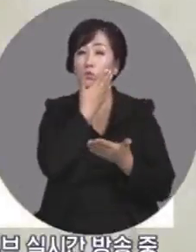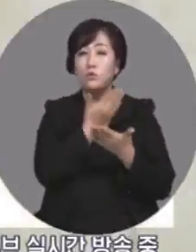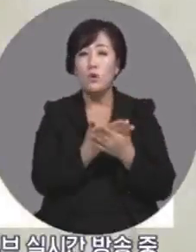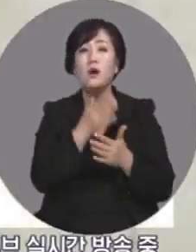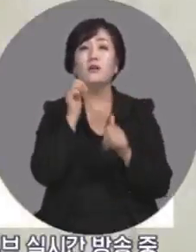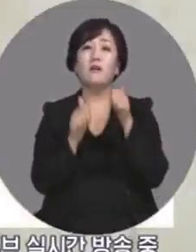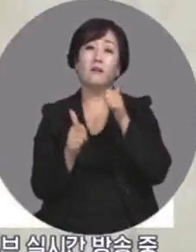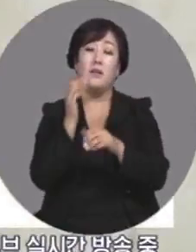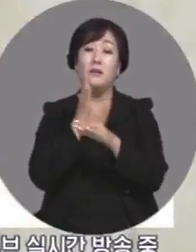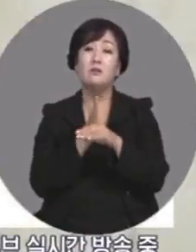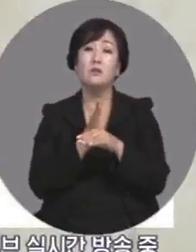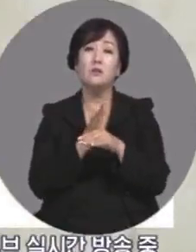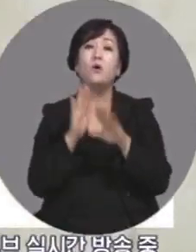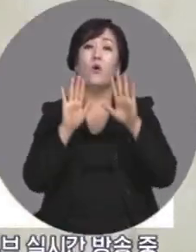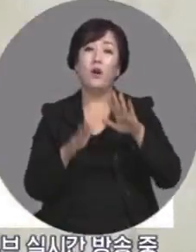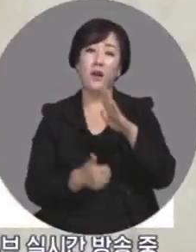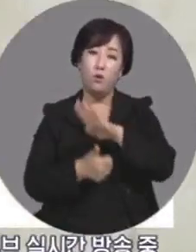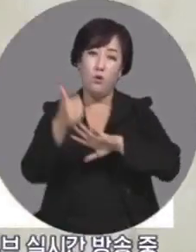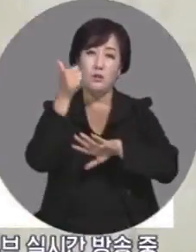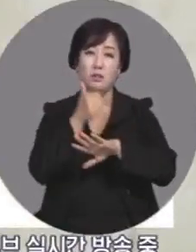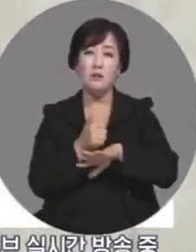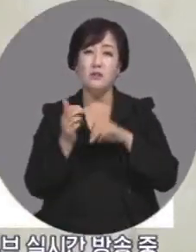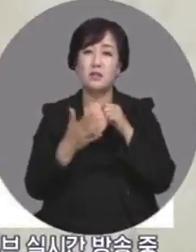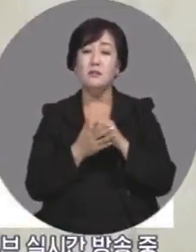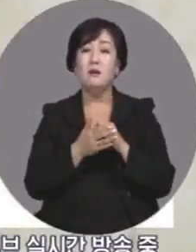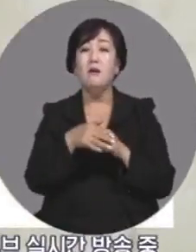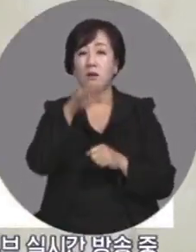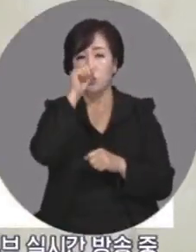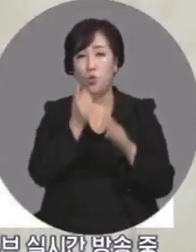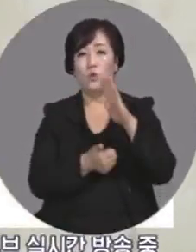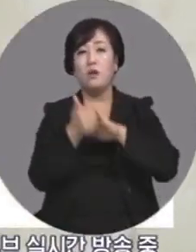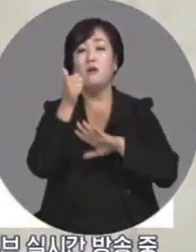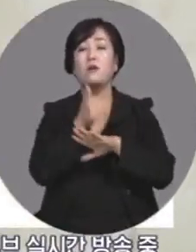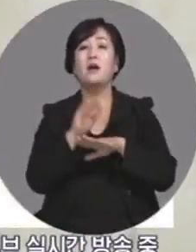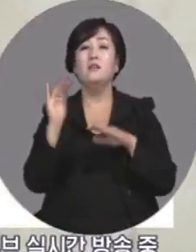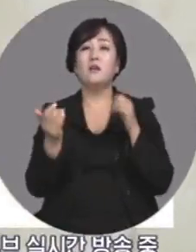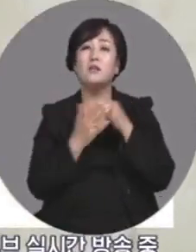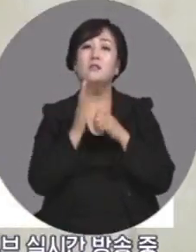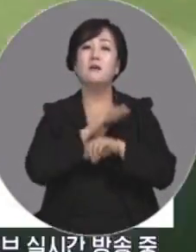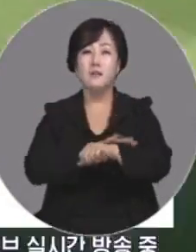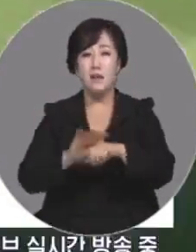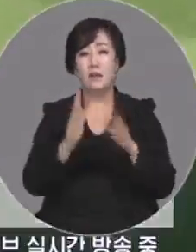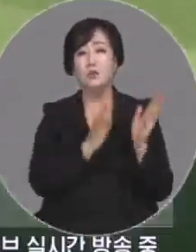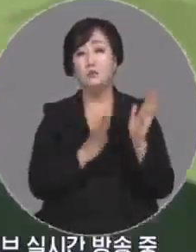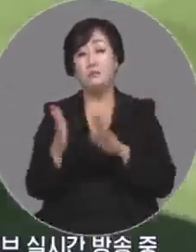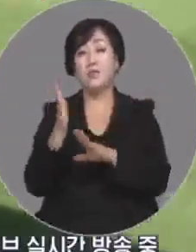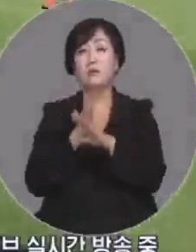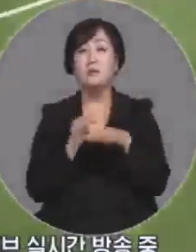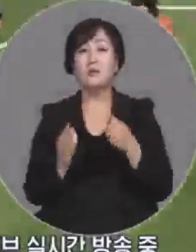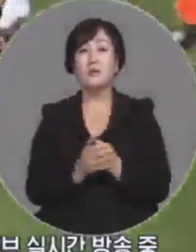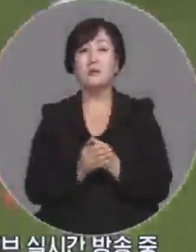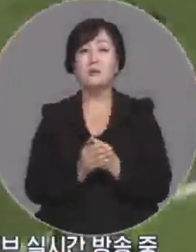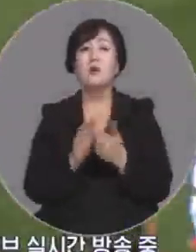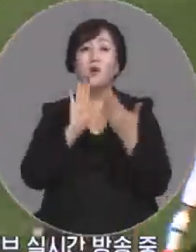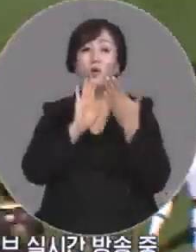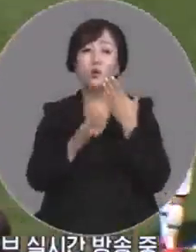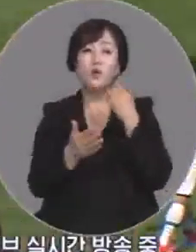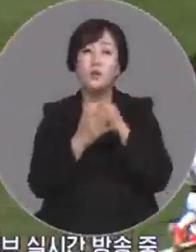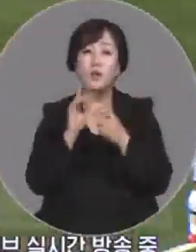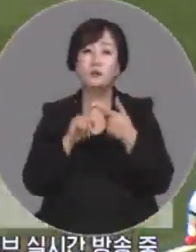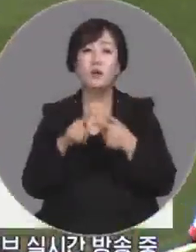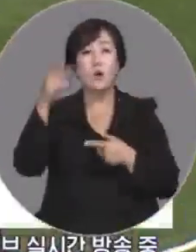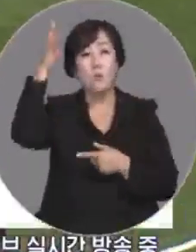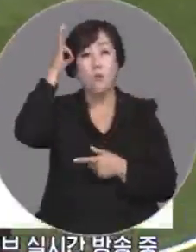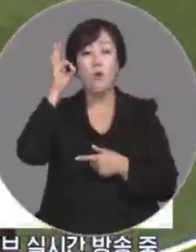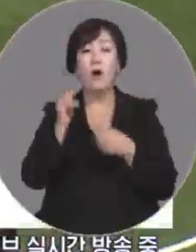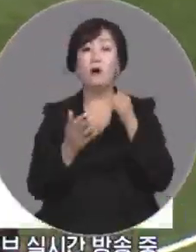들고요. 꼭 승리해서 올해 좋은 결과를 얻을 수 있도록 잘 준비하겠습니다. 이어 열리는 천적